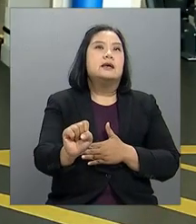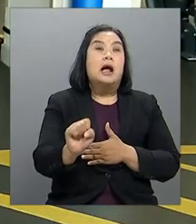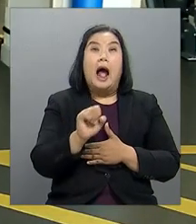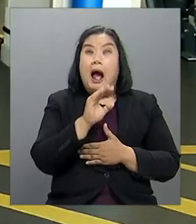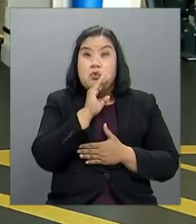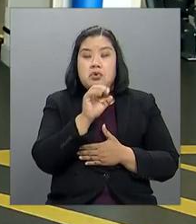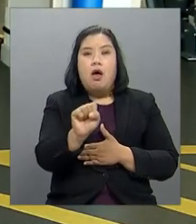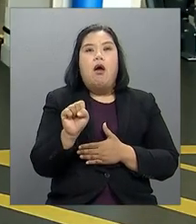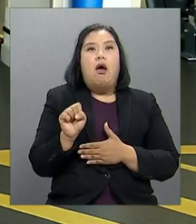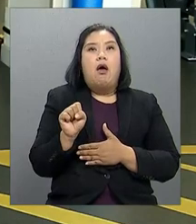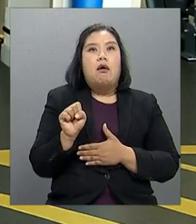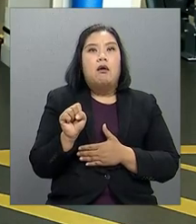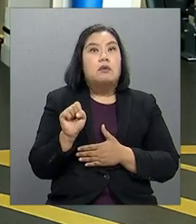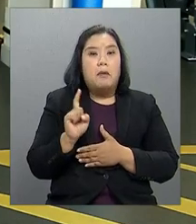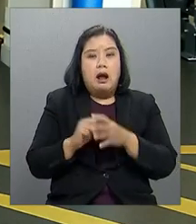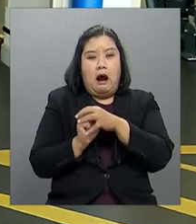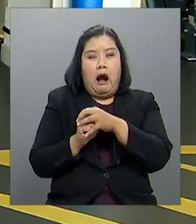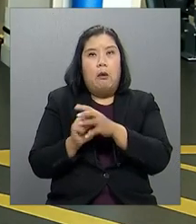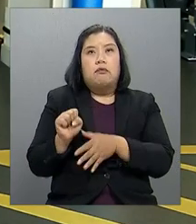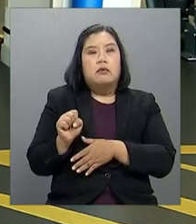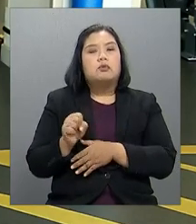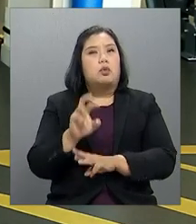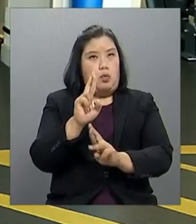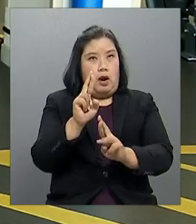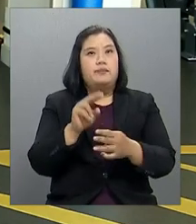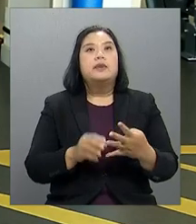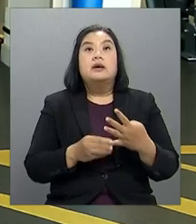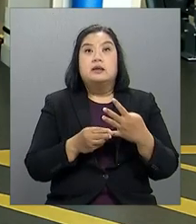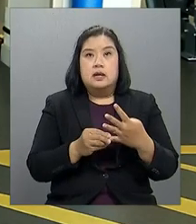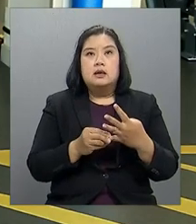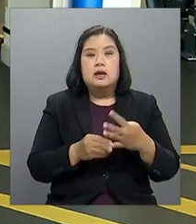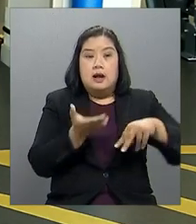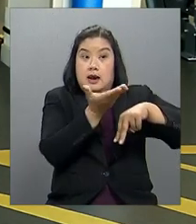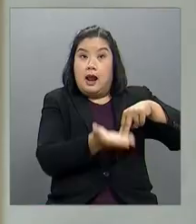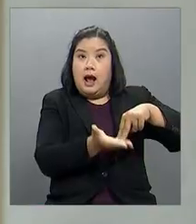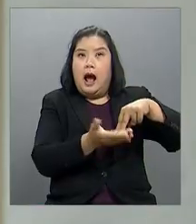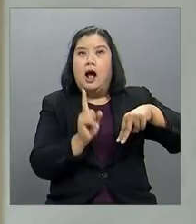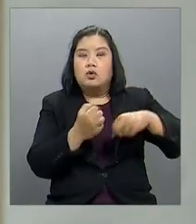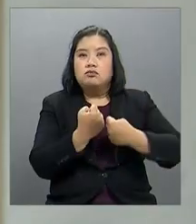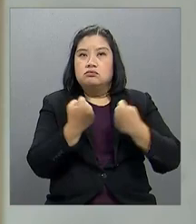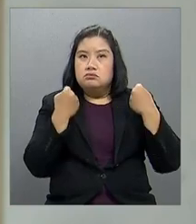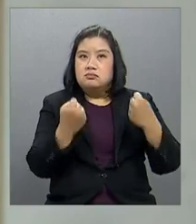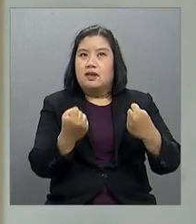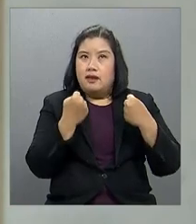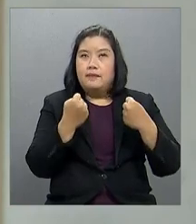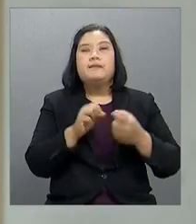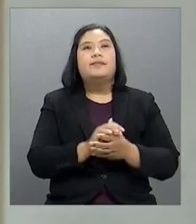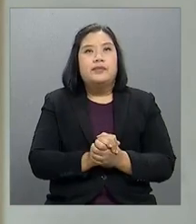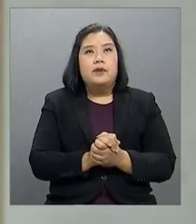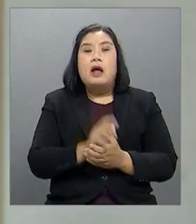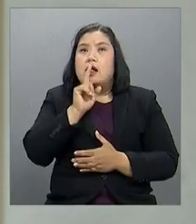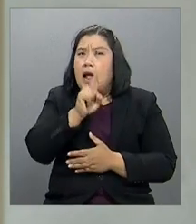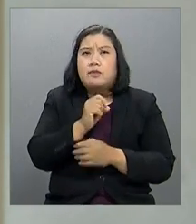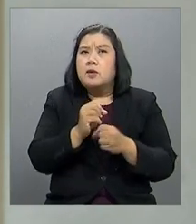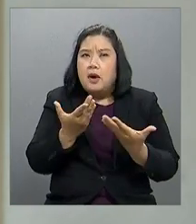ที่4ต้องเพิ่มความแข็งแรงค่ะกล้ามเนื้อของช่วงขาเลยนะคะหรือรอบๆข้อเข่าค่ะ ค่ะแล้วการฟื้นฟูต่างๆที่บอกม